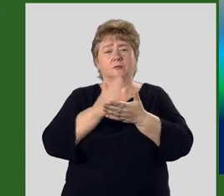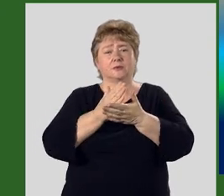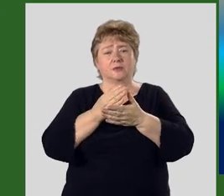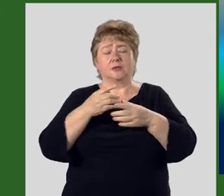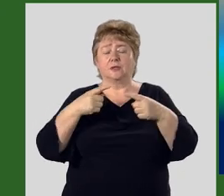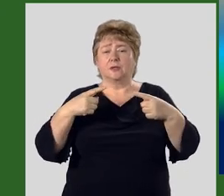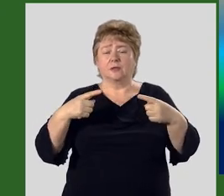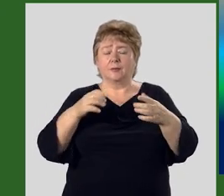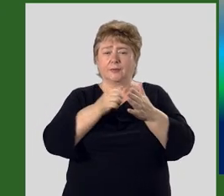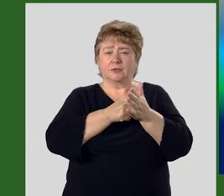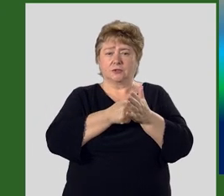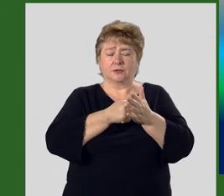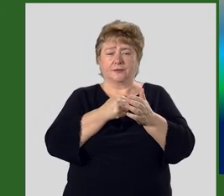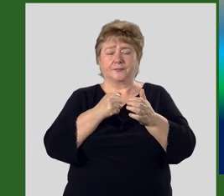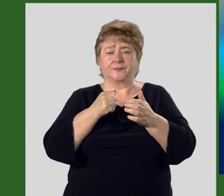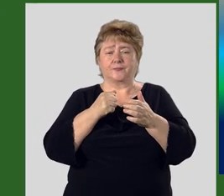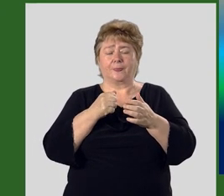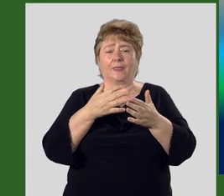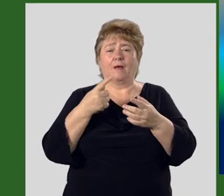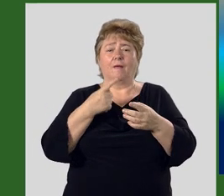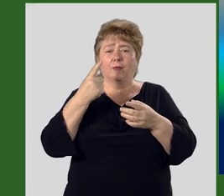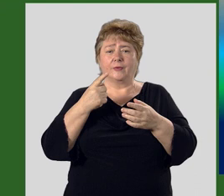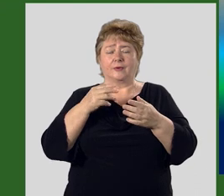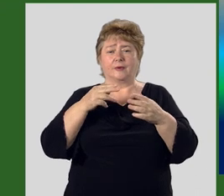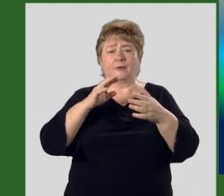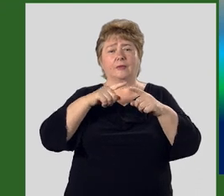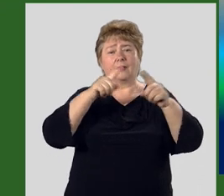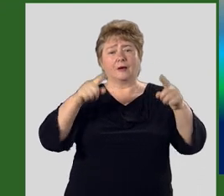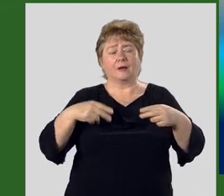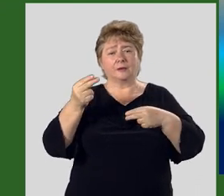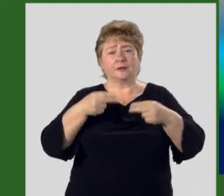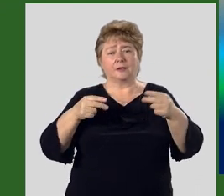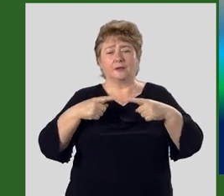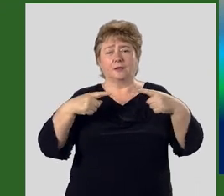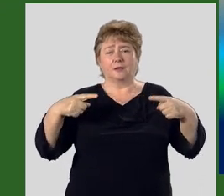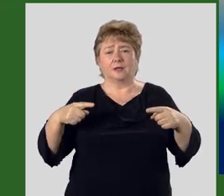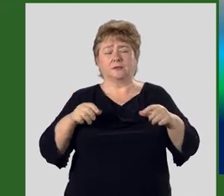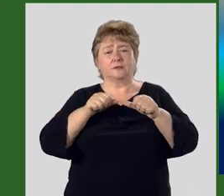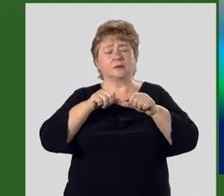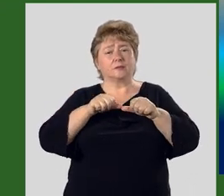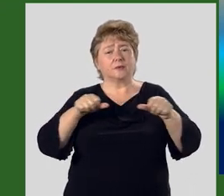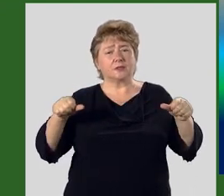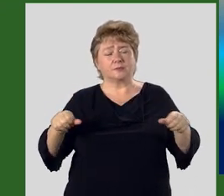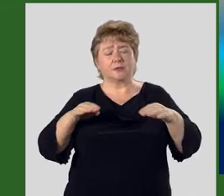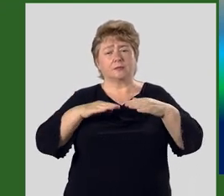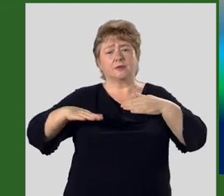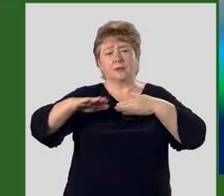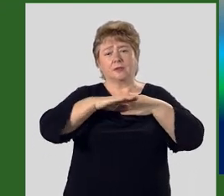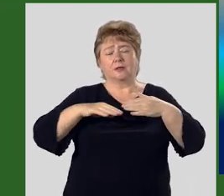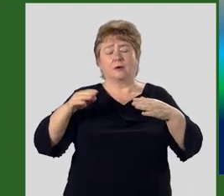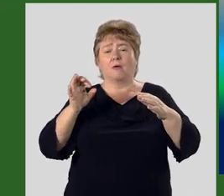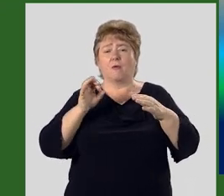обусловлены несколькими причинами. Во-первых, на картах изображают разные по размерам территории,